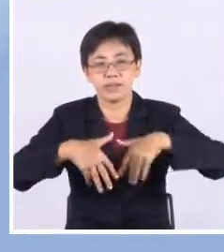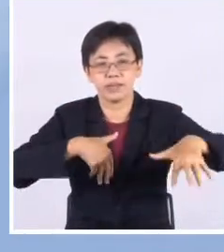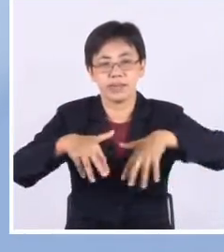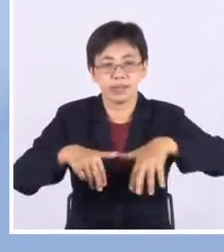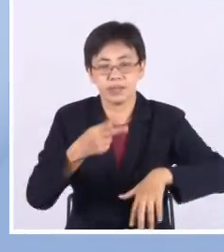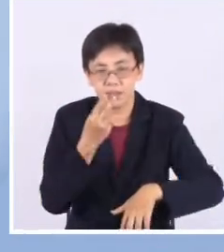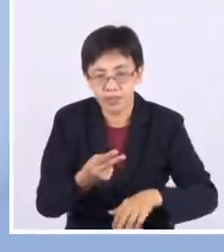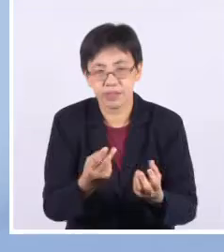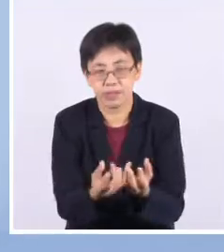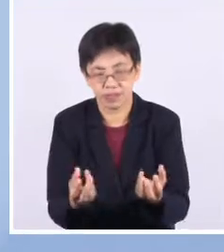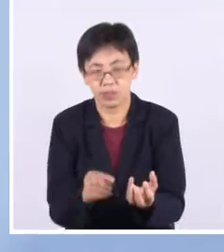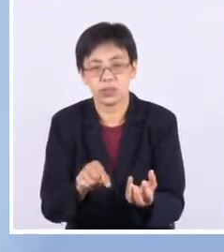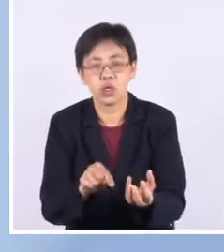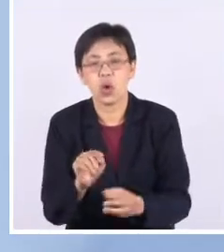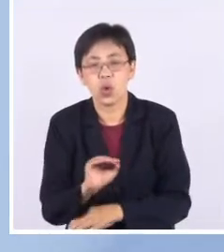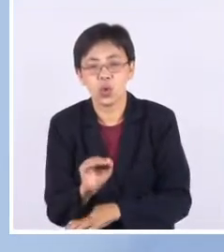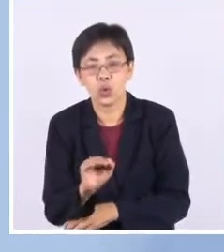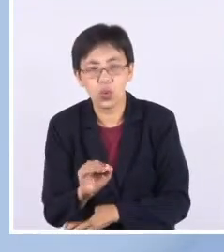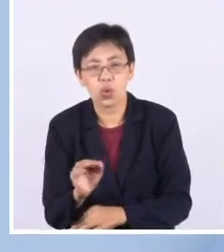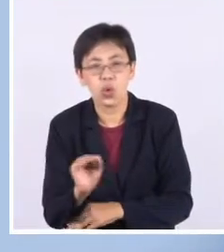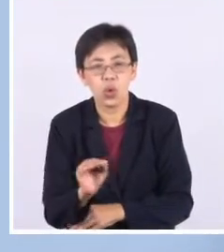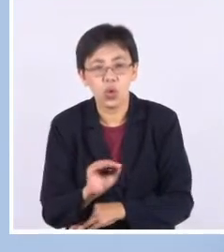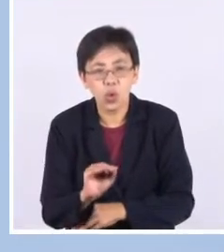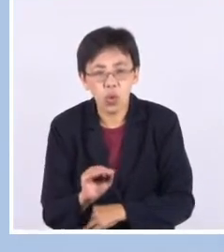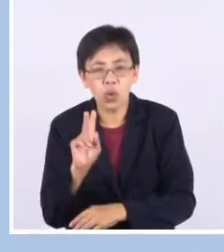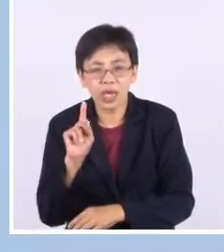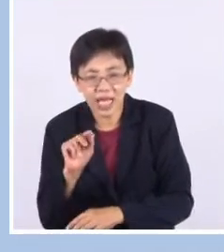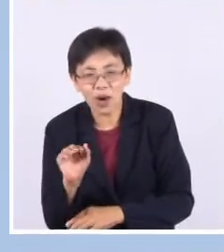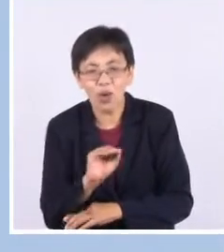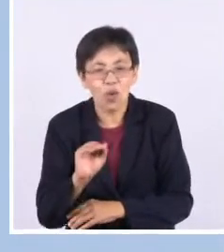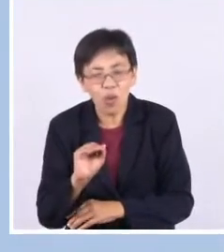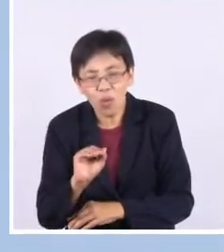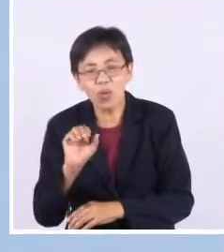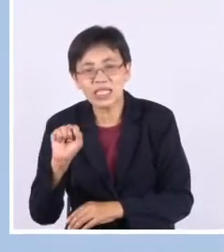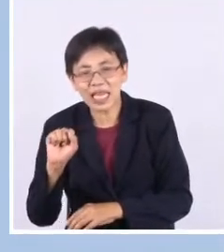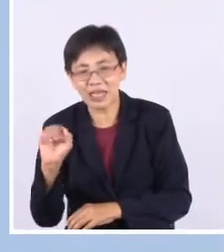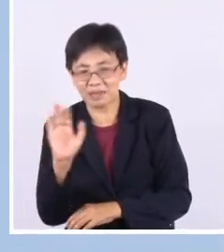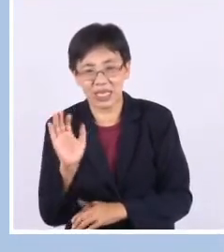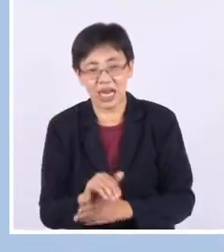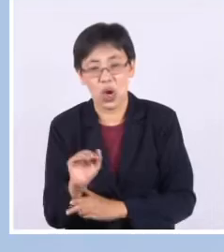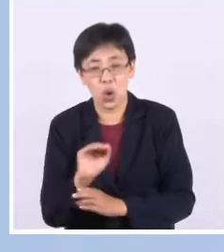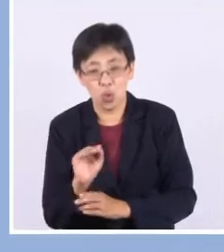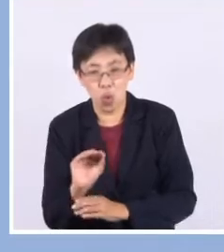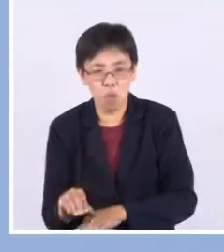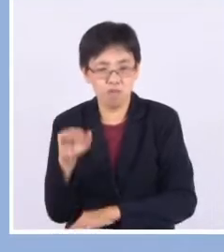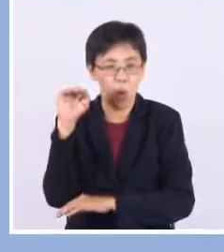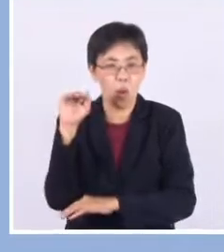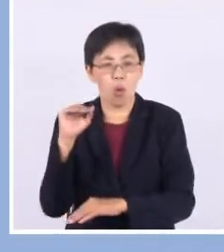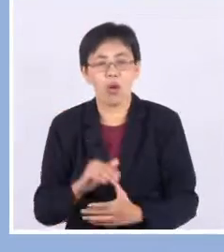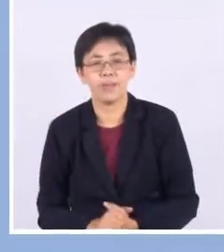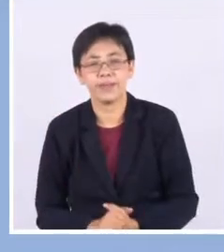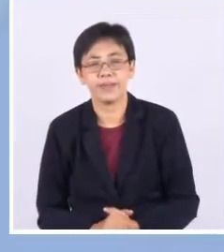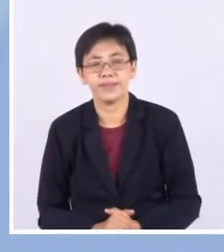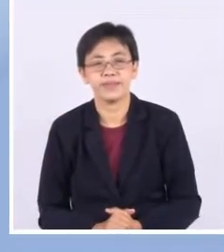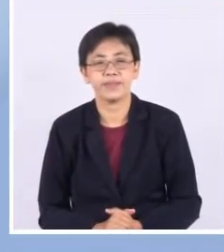ไปเจอรังงูไม่ใช่รังงูเขียวรังงูสิงนะท่านผู้ชมฮะงูจงอางพี่สาธิตชั